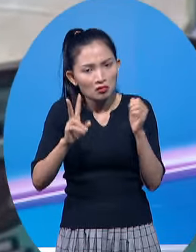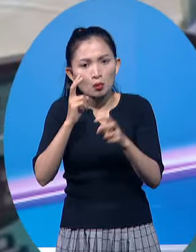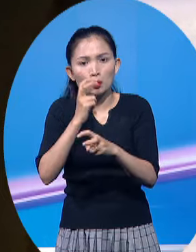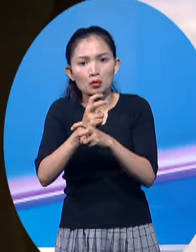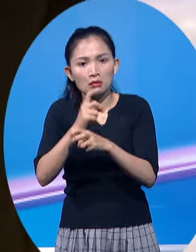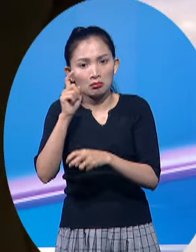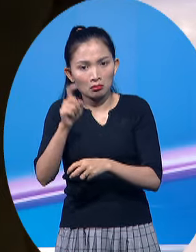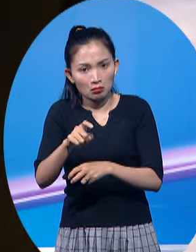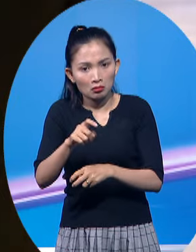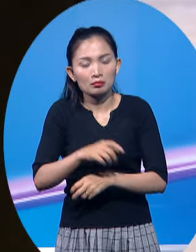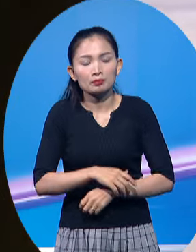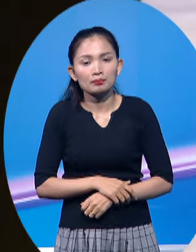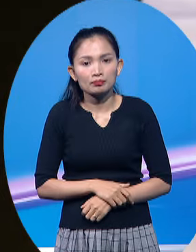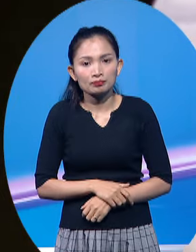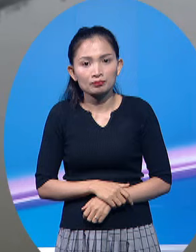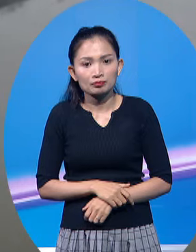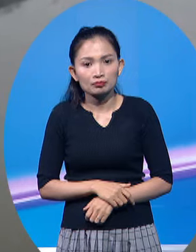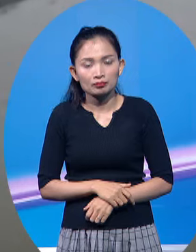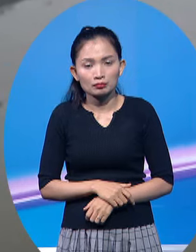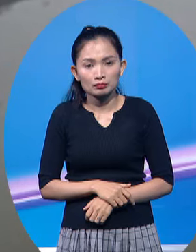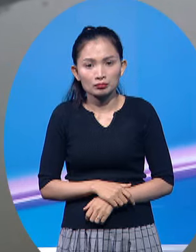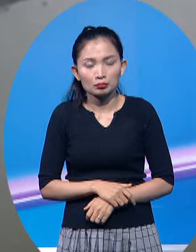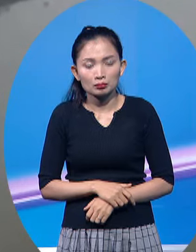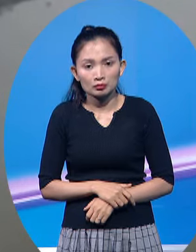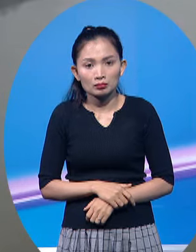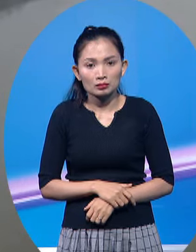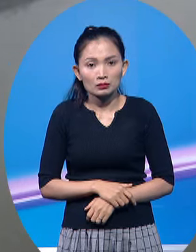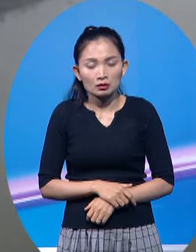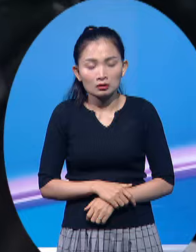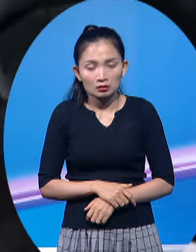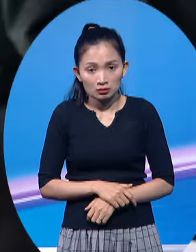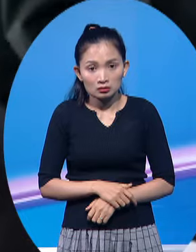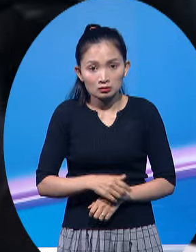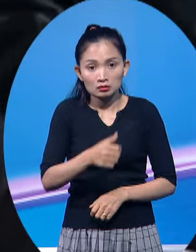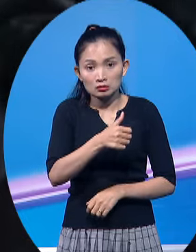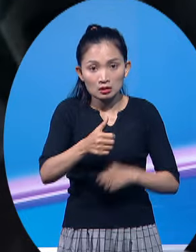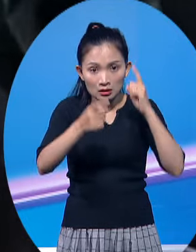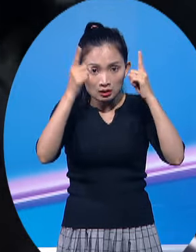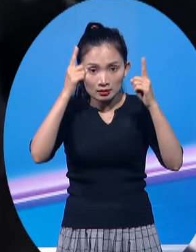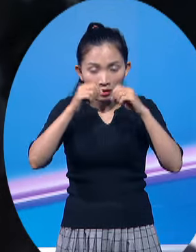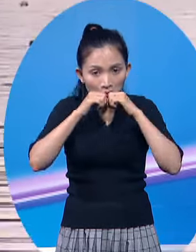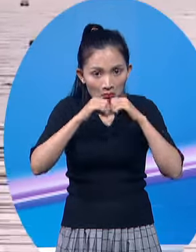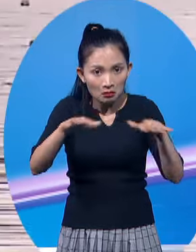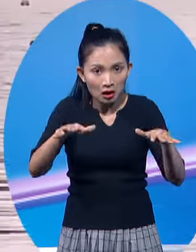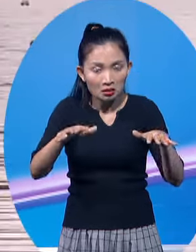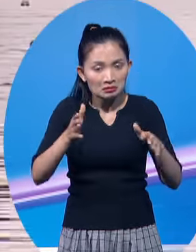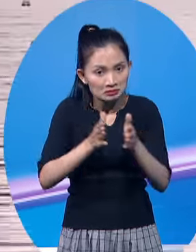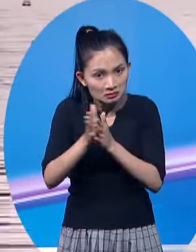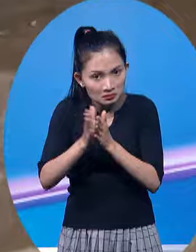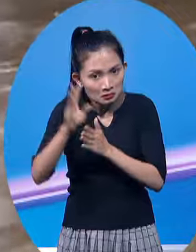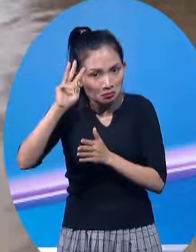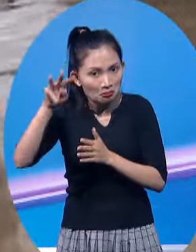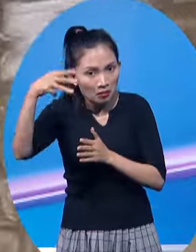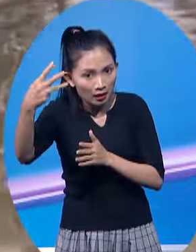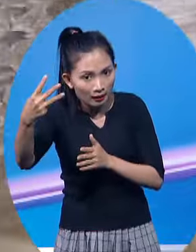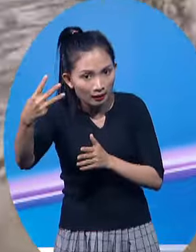m tại thành phố cgan có sông t đi qua các quan chức Cảnh báo nước sẽ thết Thục dân trong 3 ngày và dự báo tình hình khó khăn sẽ có